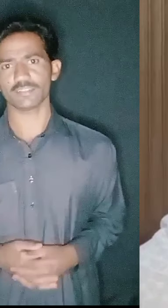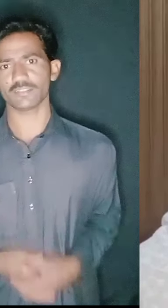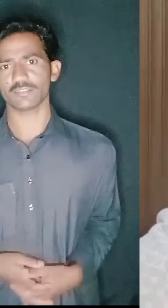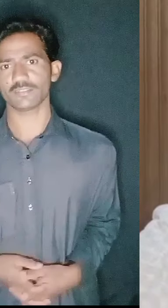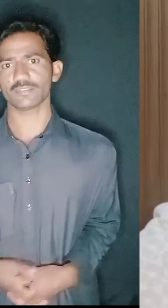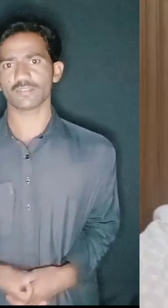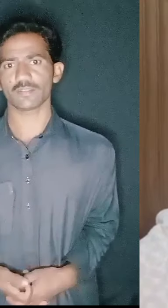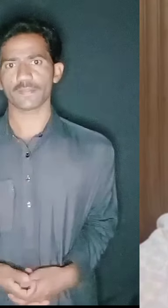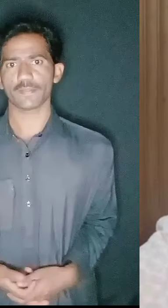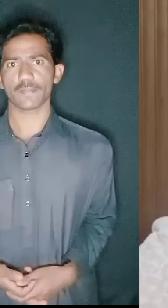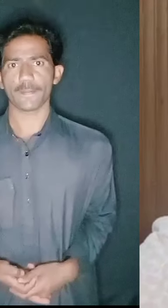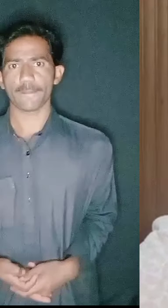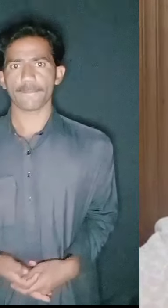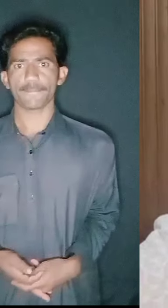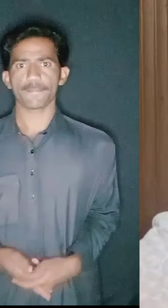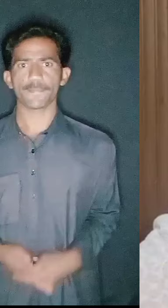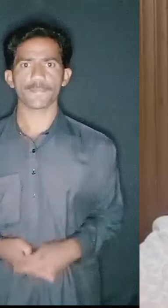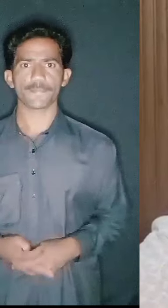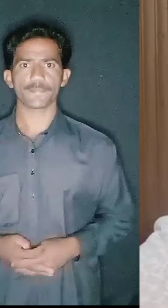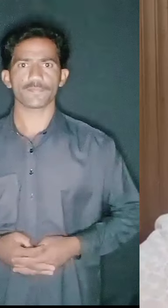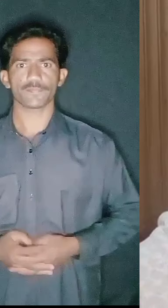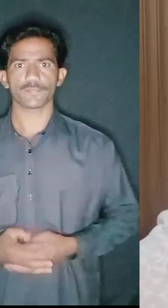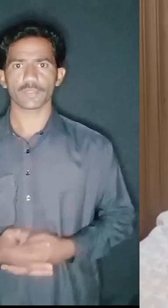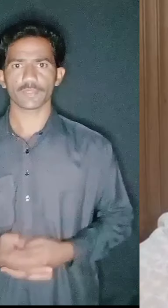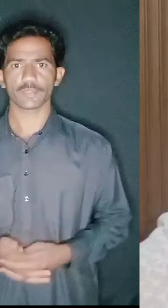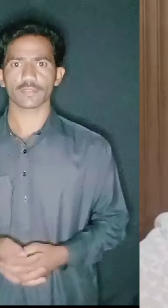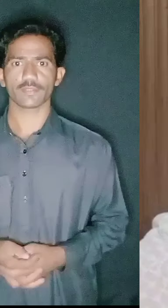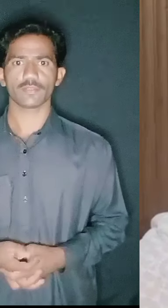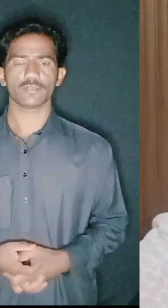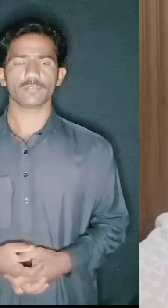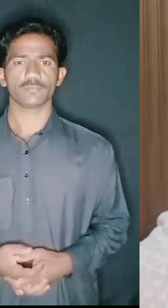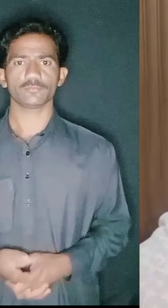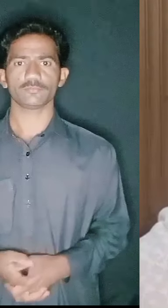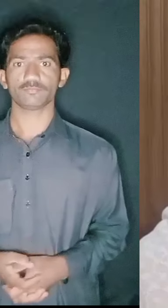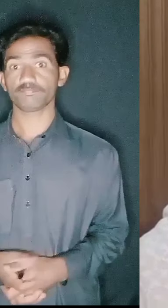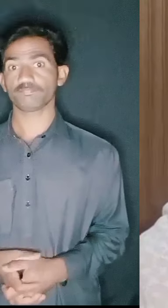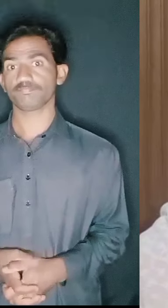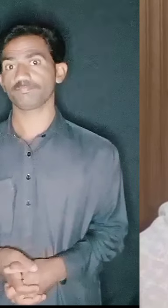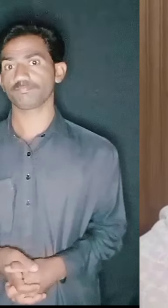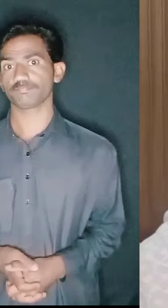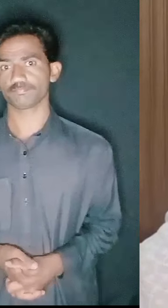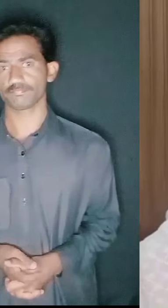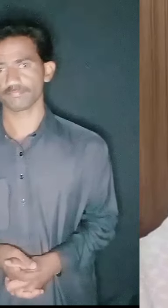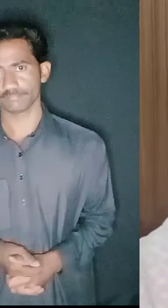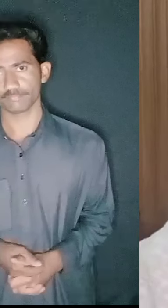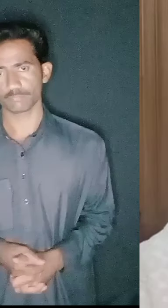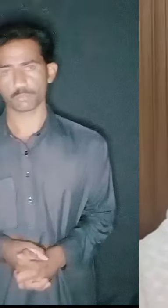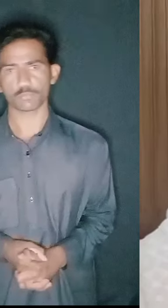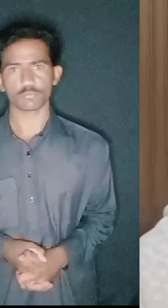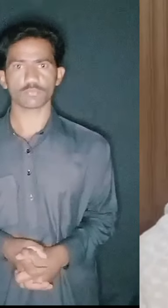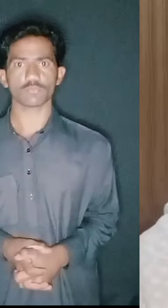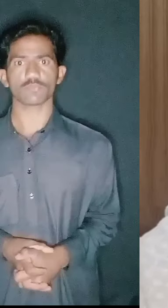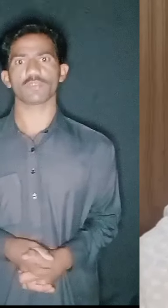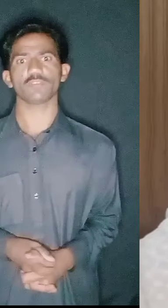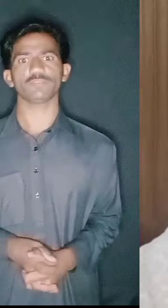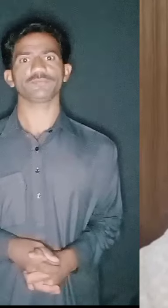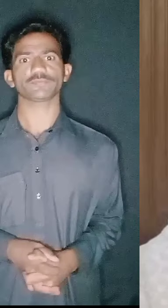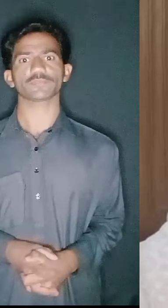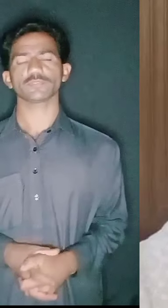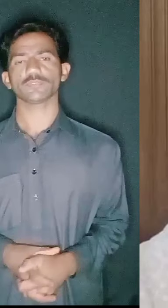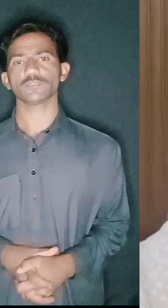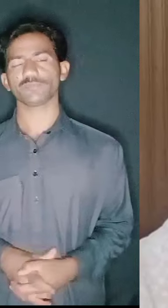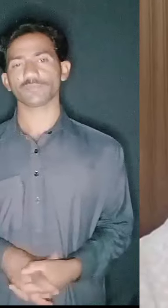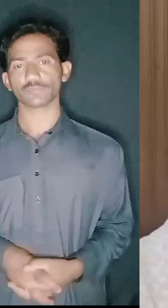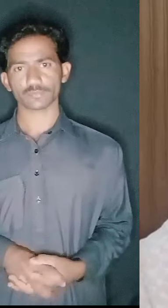चल रहे हैं। अब घरेलू झगड़े, घरेलू मामलात का ये मतलब तो नहीं है खुदा ना खास्ता कोई किसी और नौजवान के साथ, लड़का